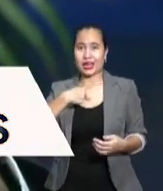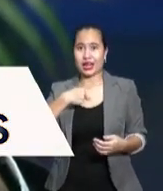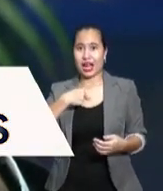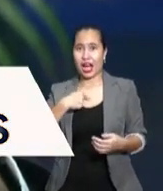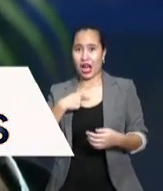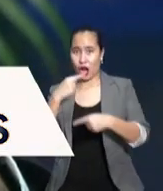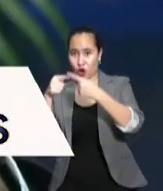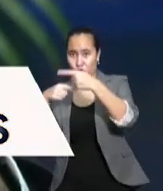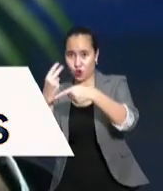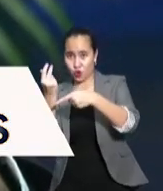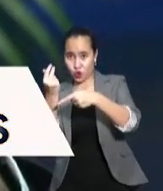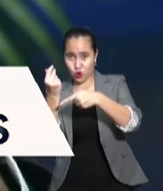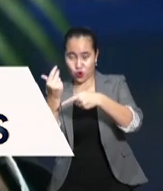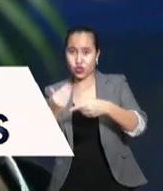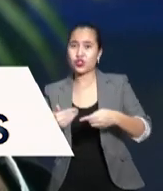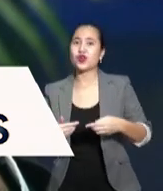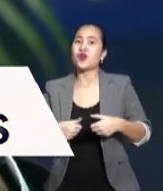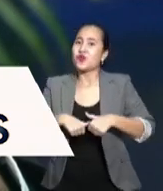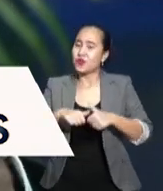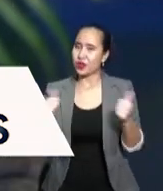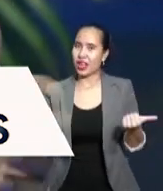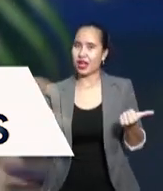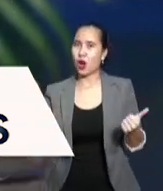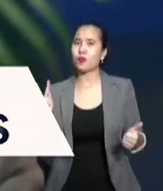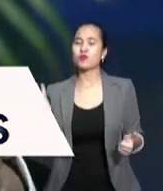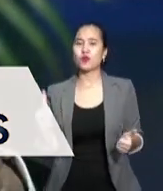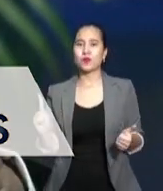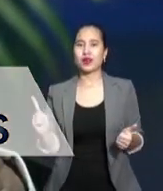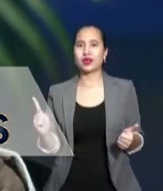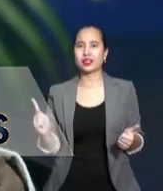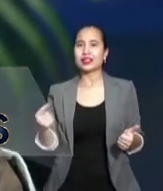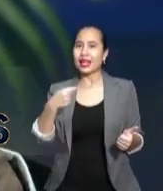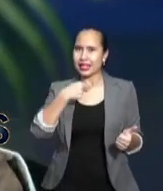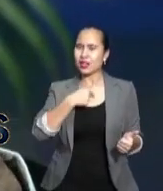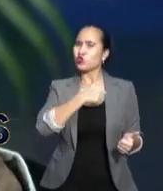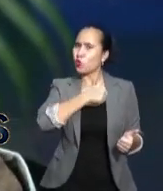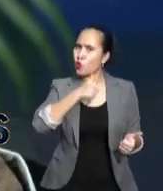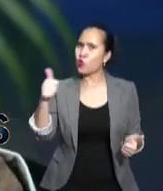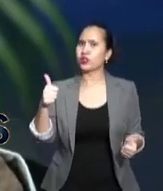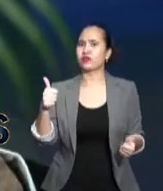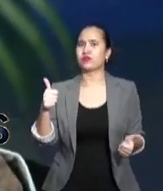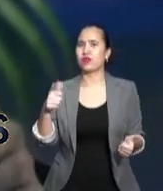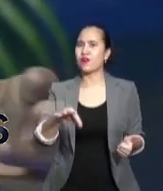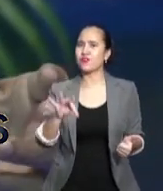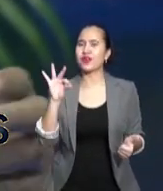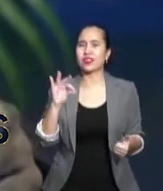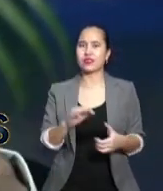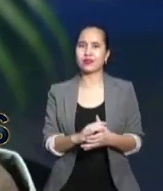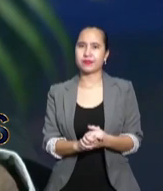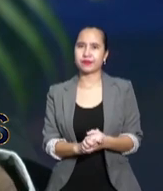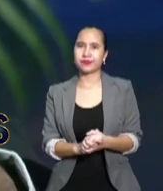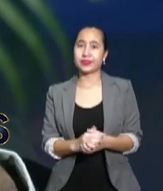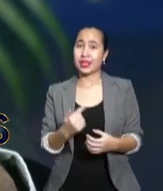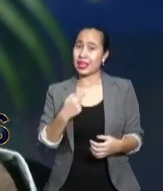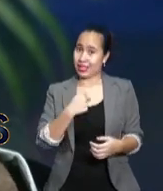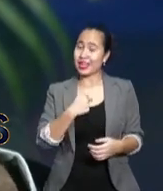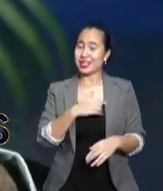moment dat ik dat opportun acht, op het moment dat ik dat geschikt acht. En nogmaals, ik ben